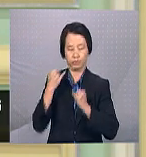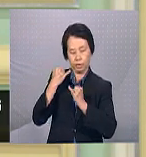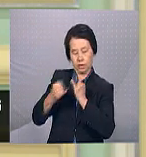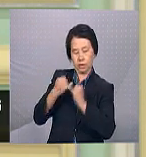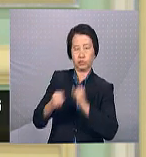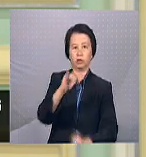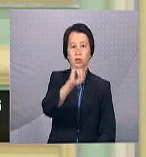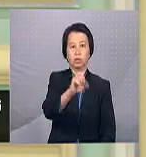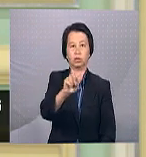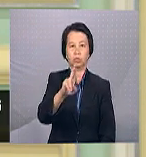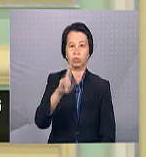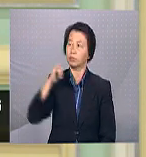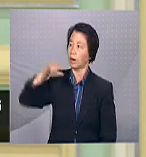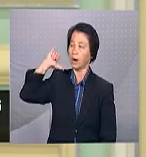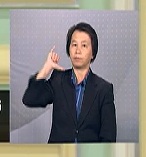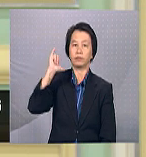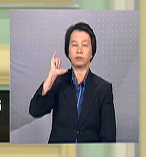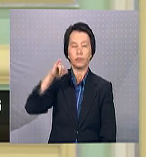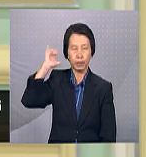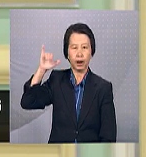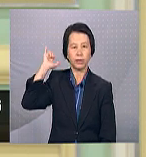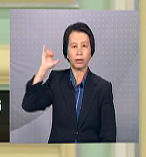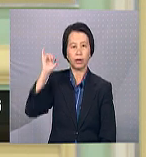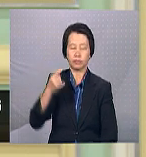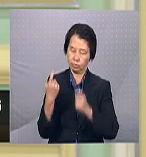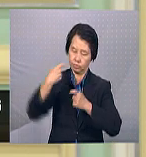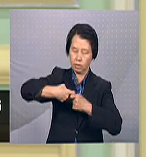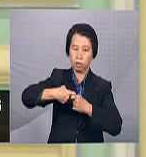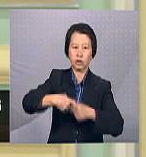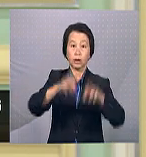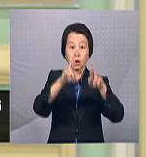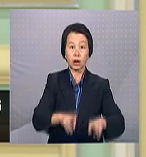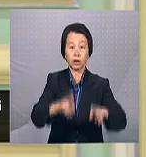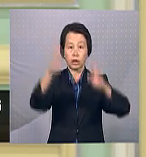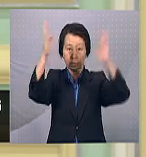isu malam tadi juga, semalam